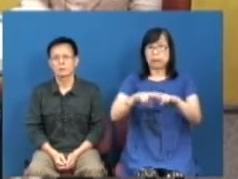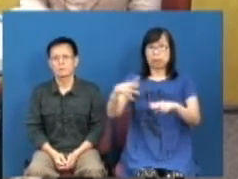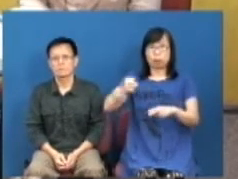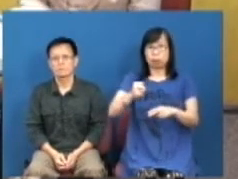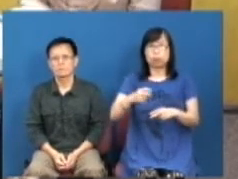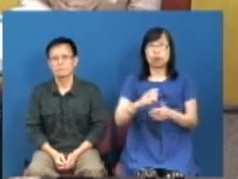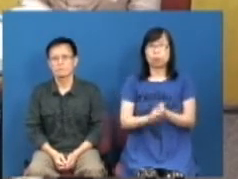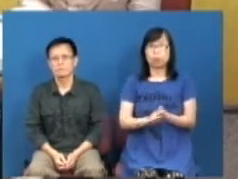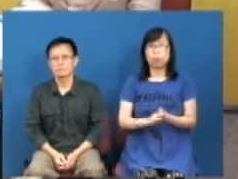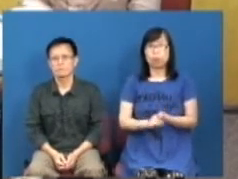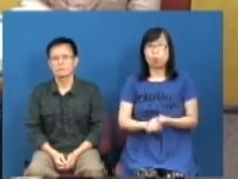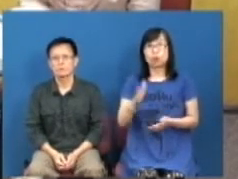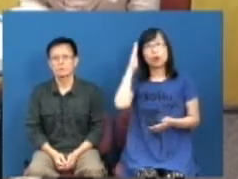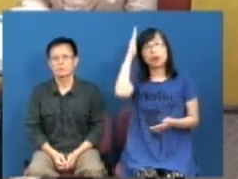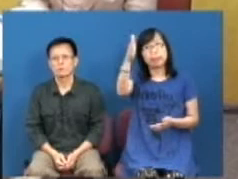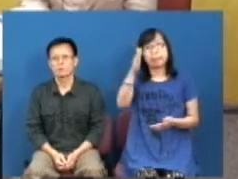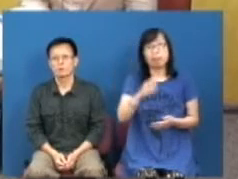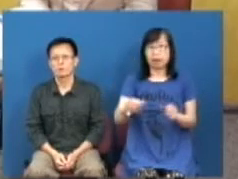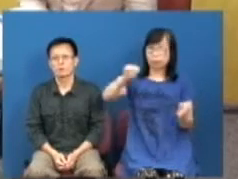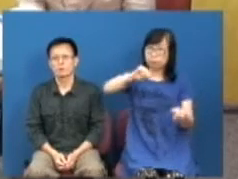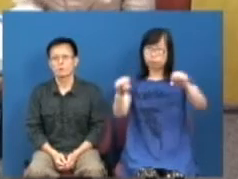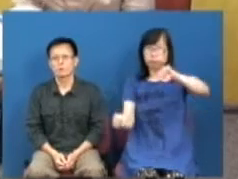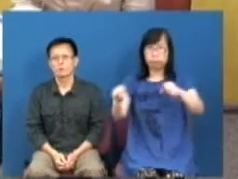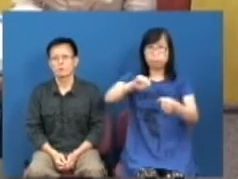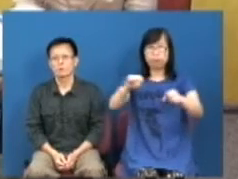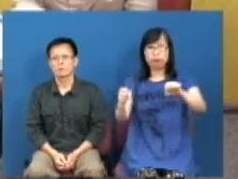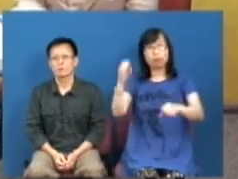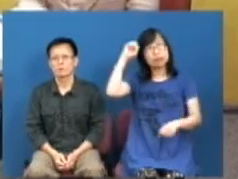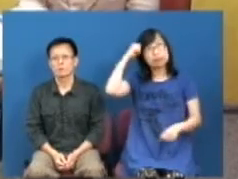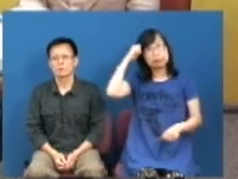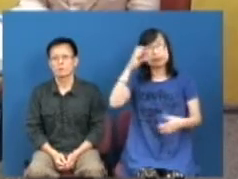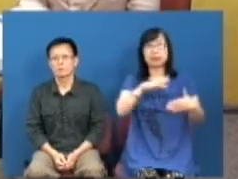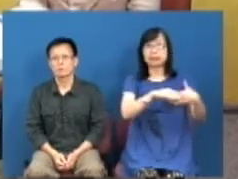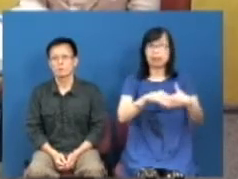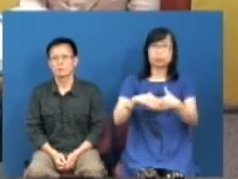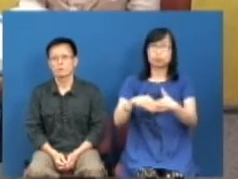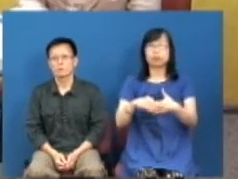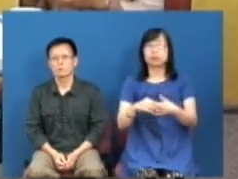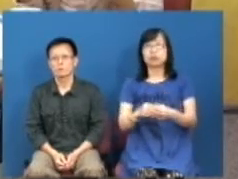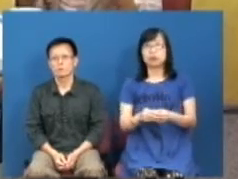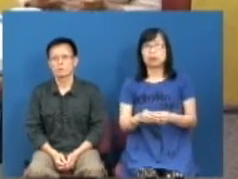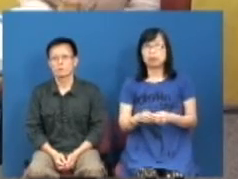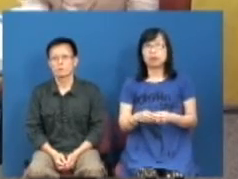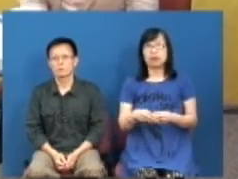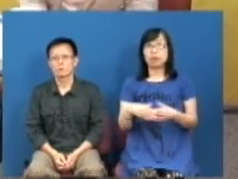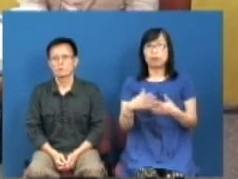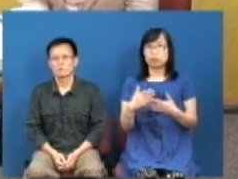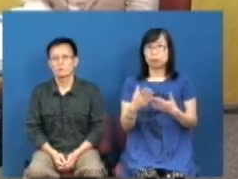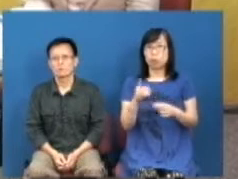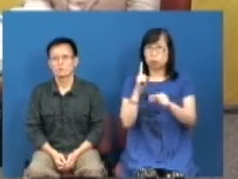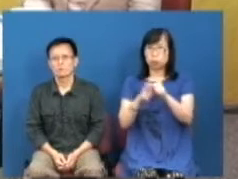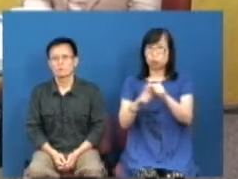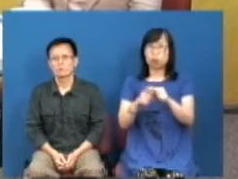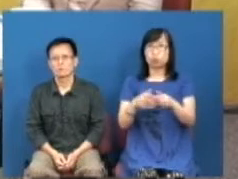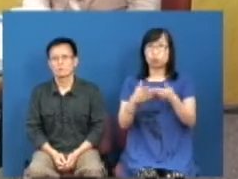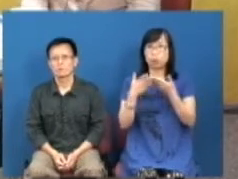寶都好，你即係都希望即係喺科研嗰方面啦，即係都帶出一個即係。帶出我哋中國人對